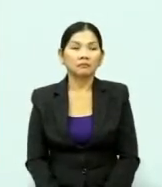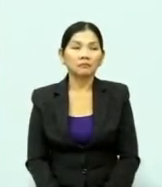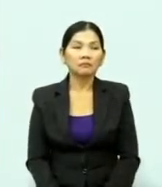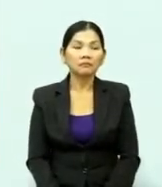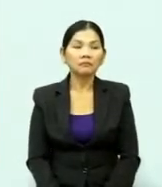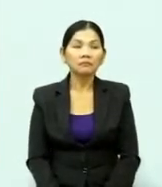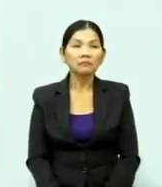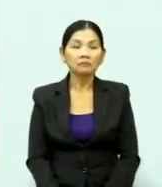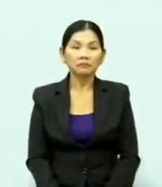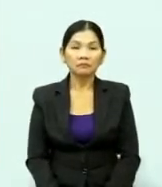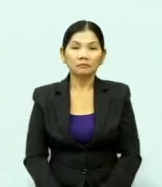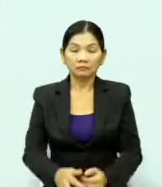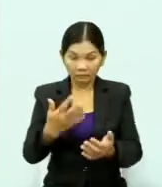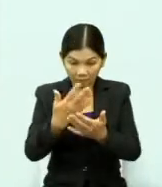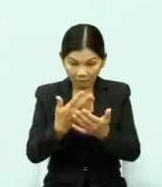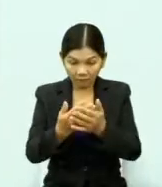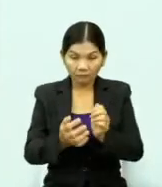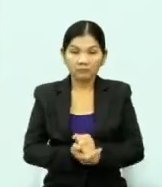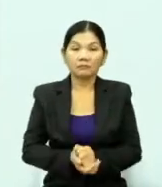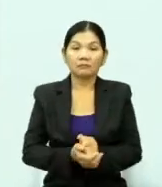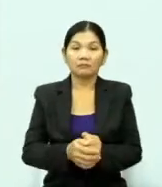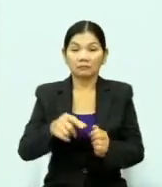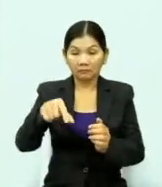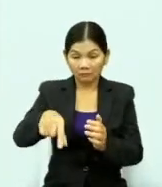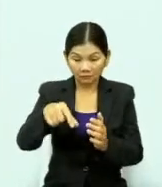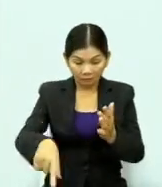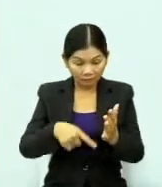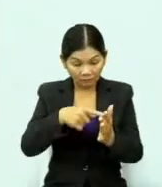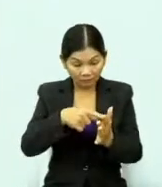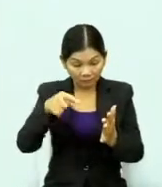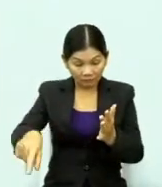Chà rương dưỡng cứ chùm nông chương thả. Kê kê.